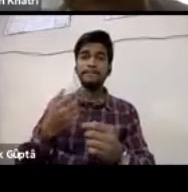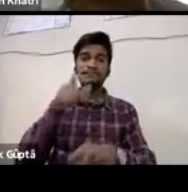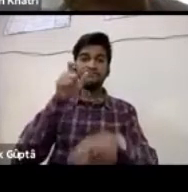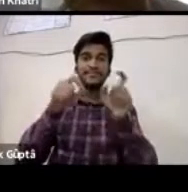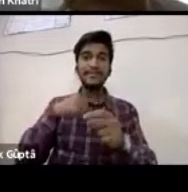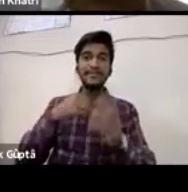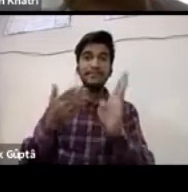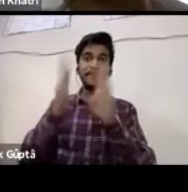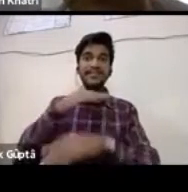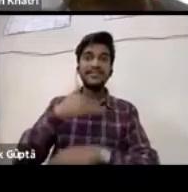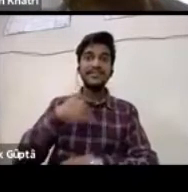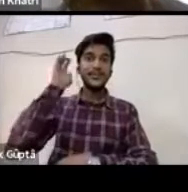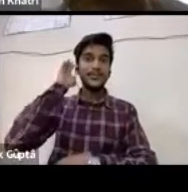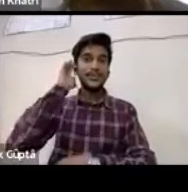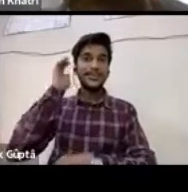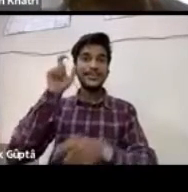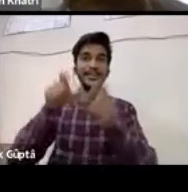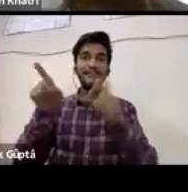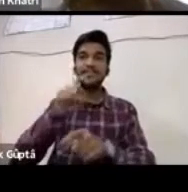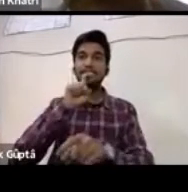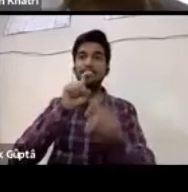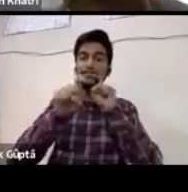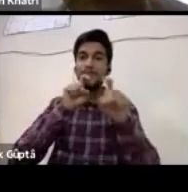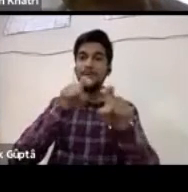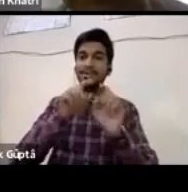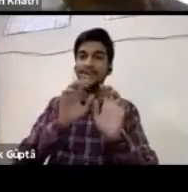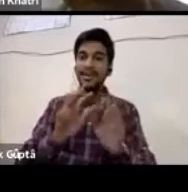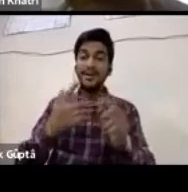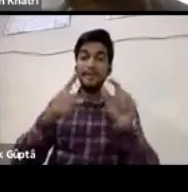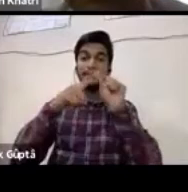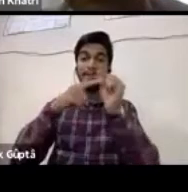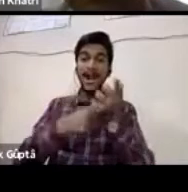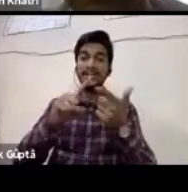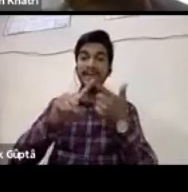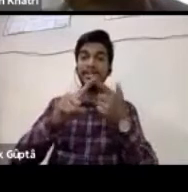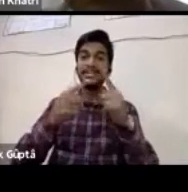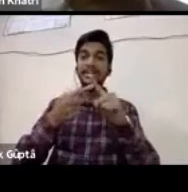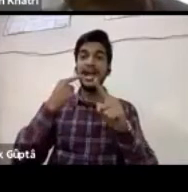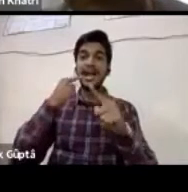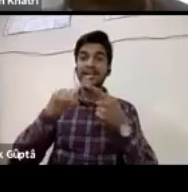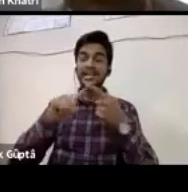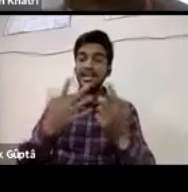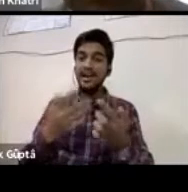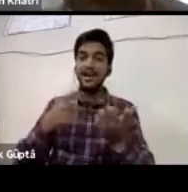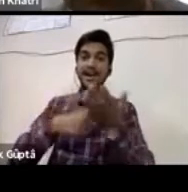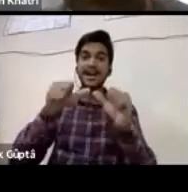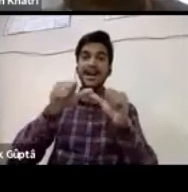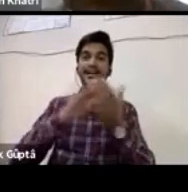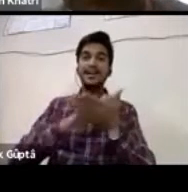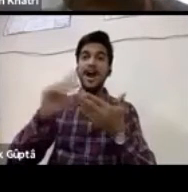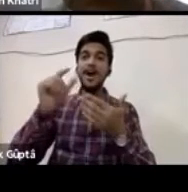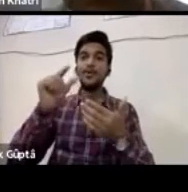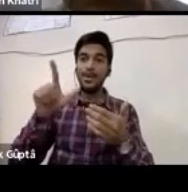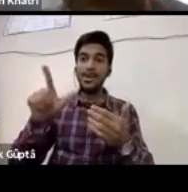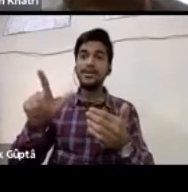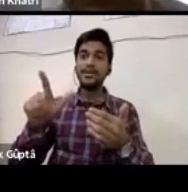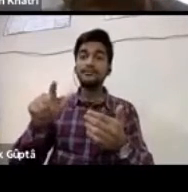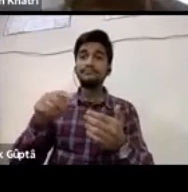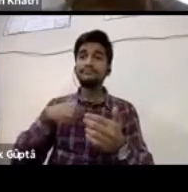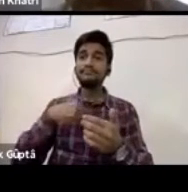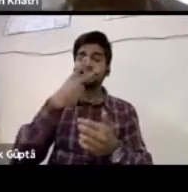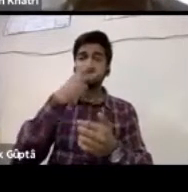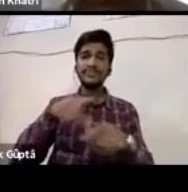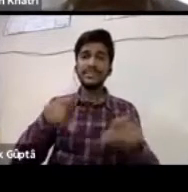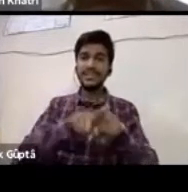sabse Akashdeep ji, Rahul ji, Preeti, everyone was so wonderful. So as far as my journey